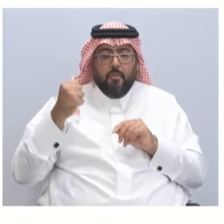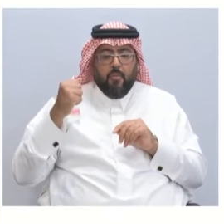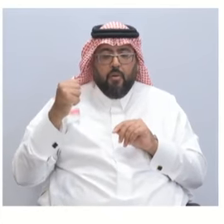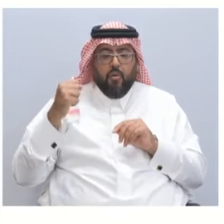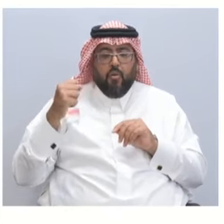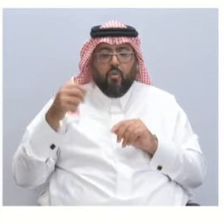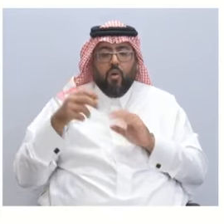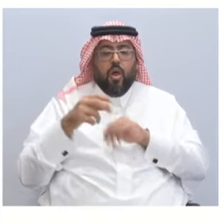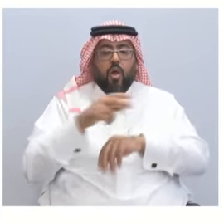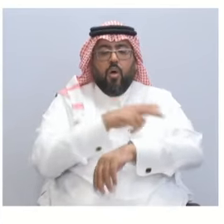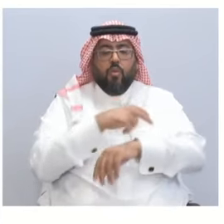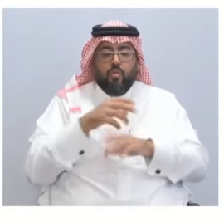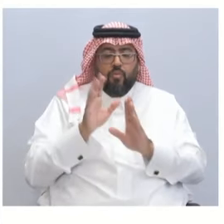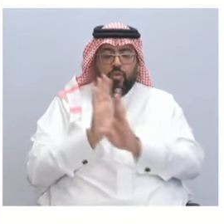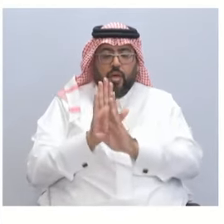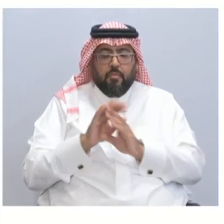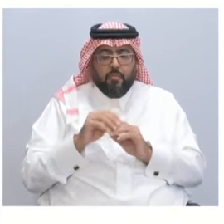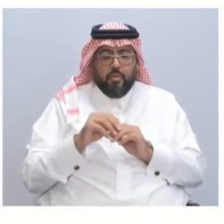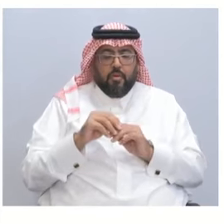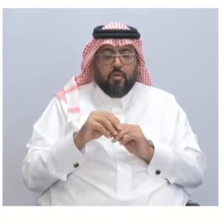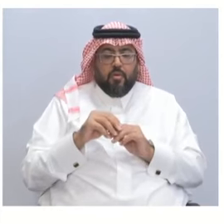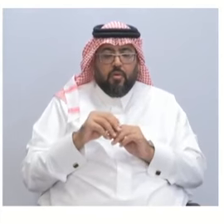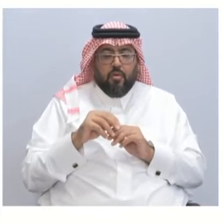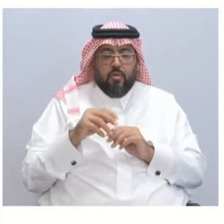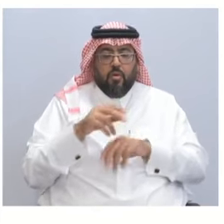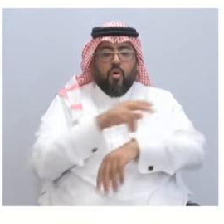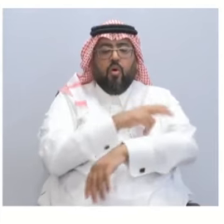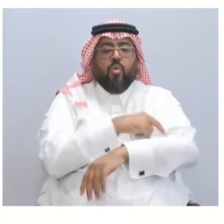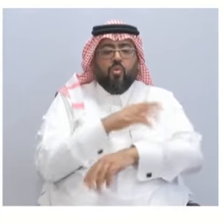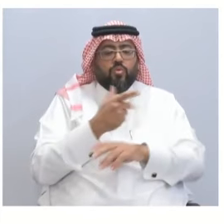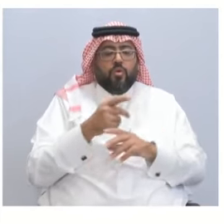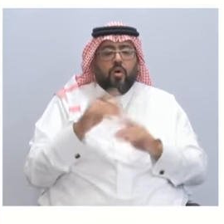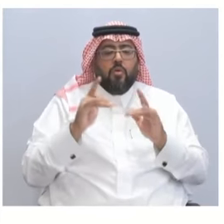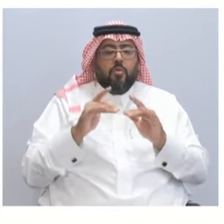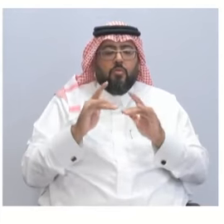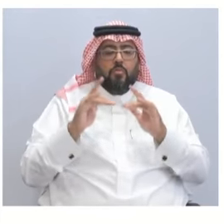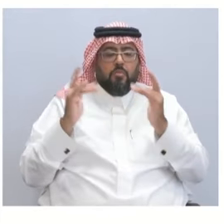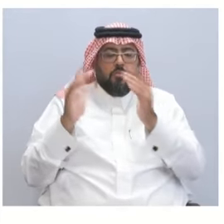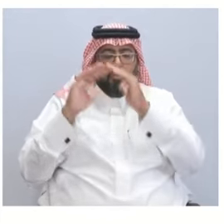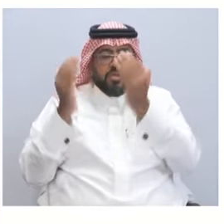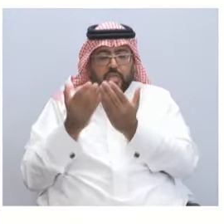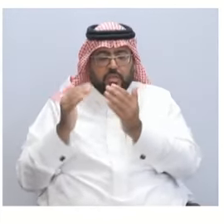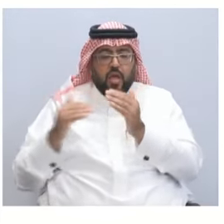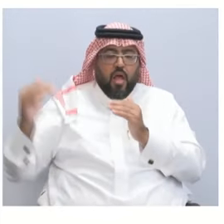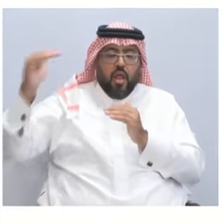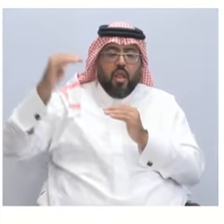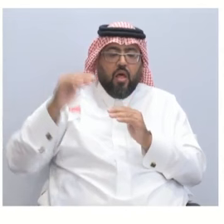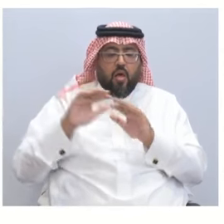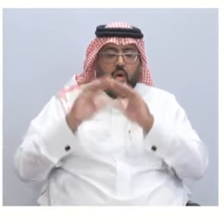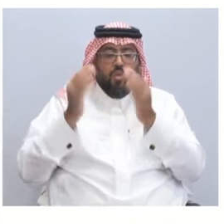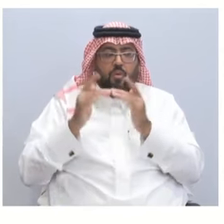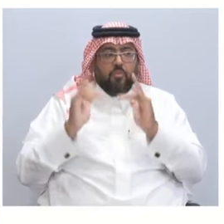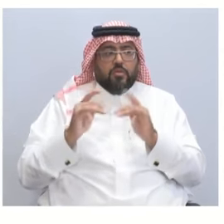الدول وزراء الخارجيه لدينا هنا هم اعضاء مجلس الاعلى و هنا اعضاء المجلس الوزاري هم اعضاء